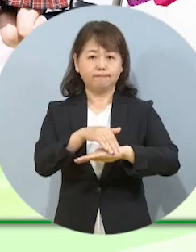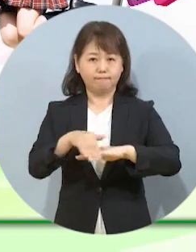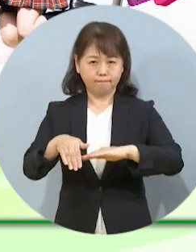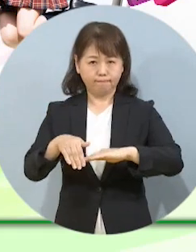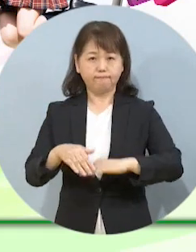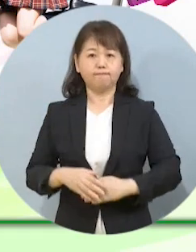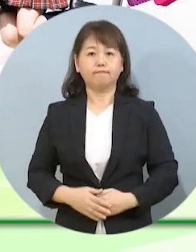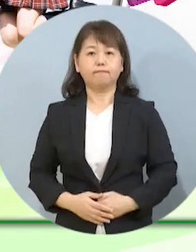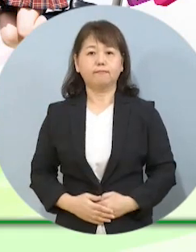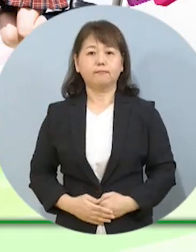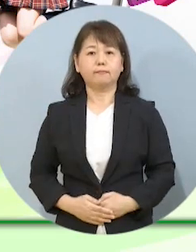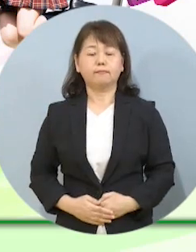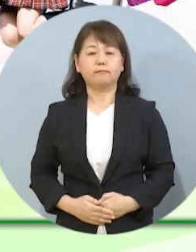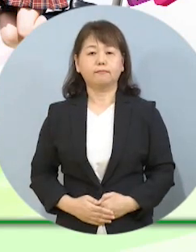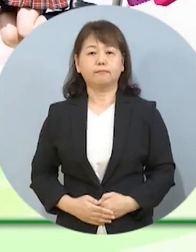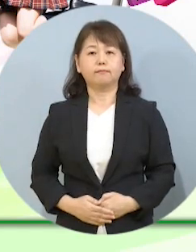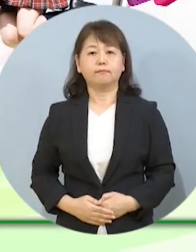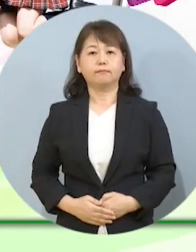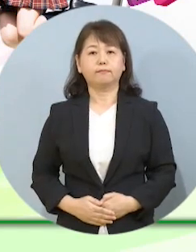予定です。